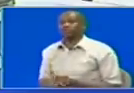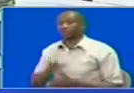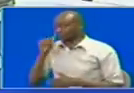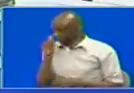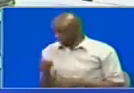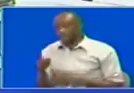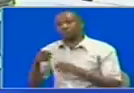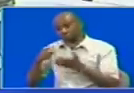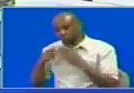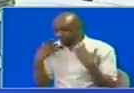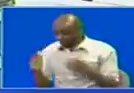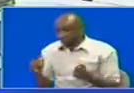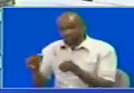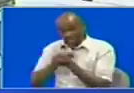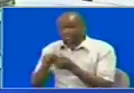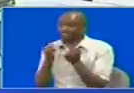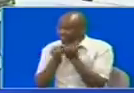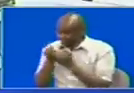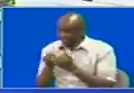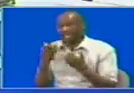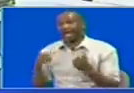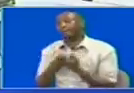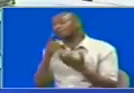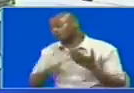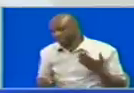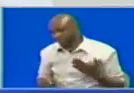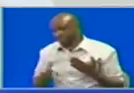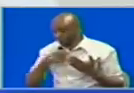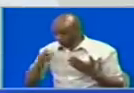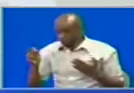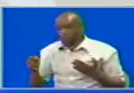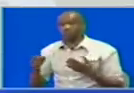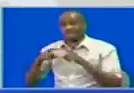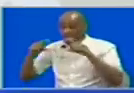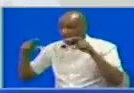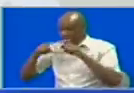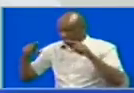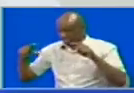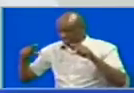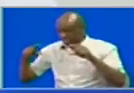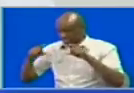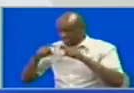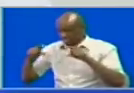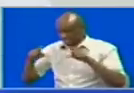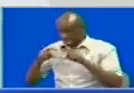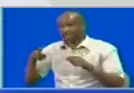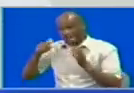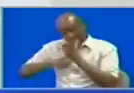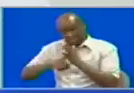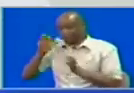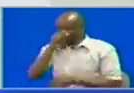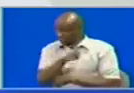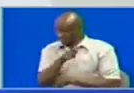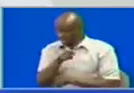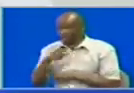Kamalizana nao Friday Saturday ikawa tuende kusaini ile kadi kuna ile kadi ya kucheza hiyo kama ndio ID yako ya